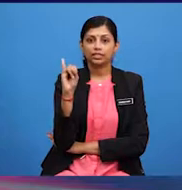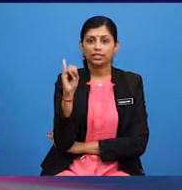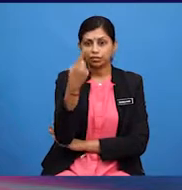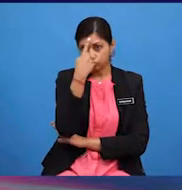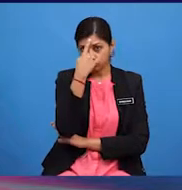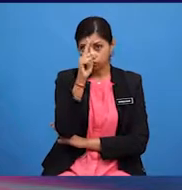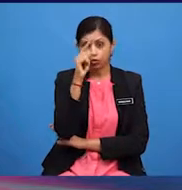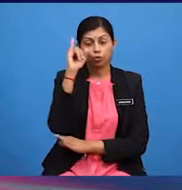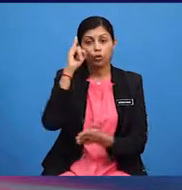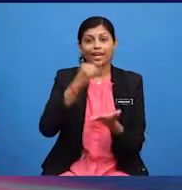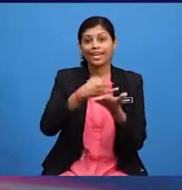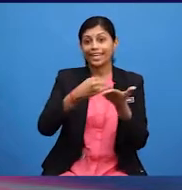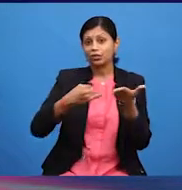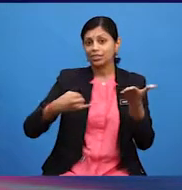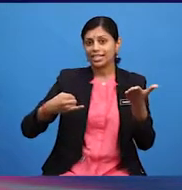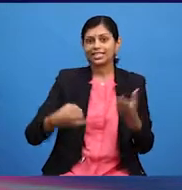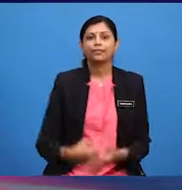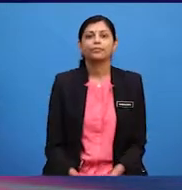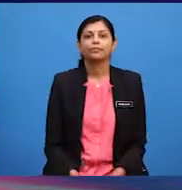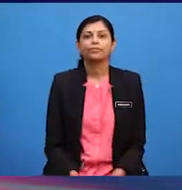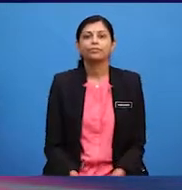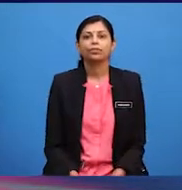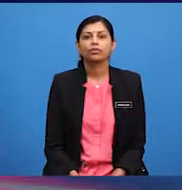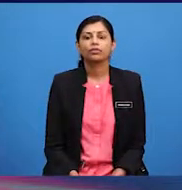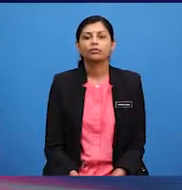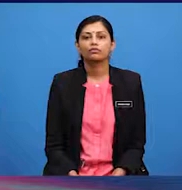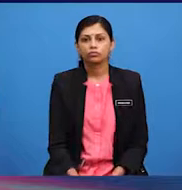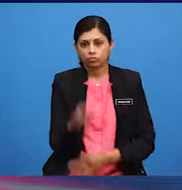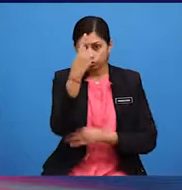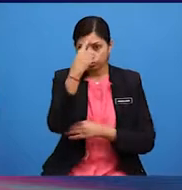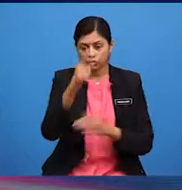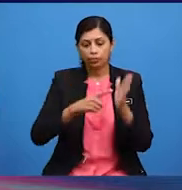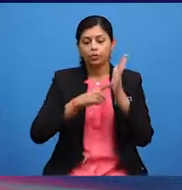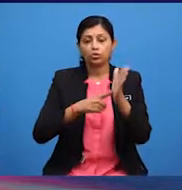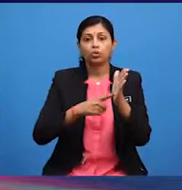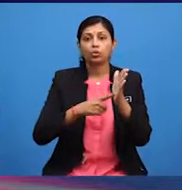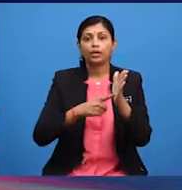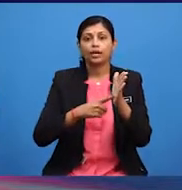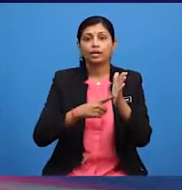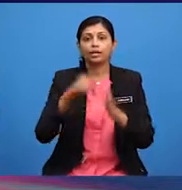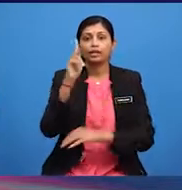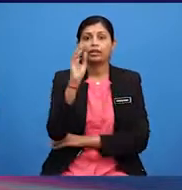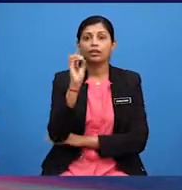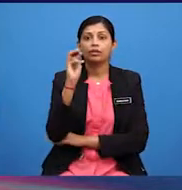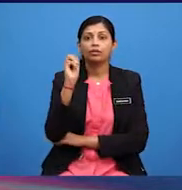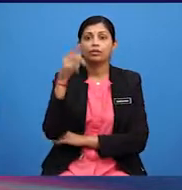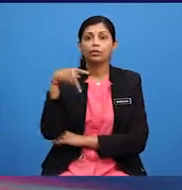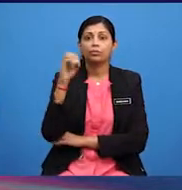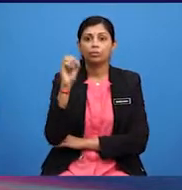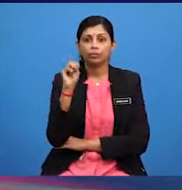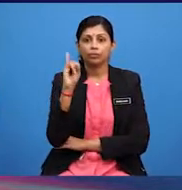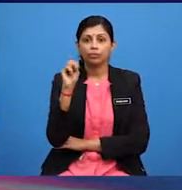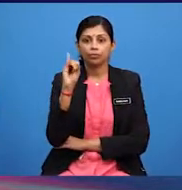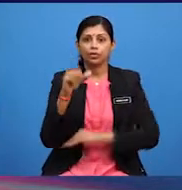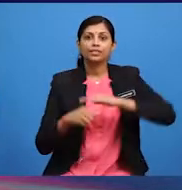pantas untuk menunjukkan komposisi asas, iaitu perletakan sesuatu